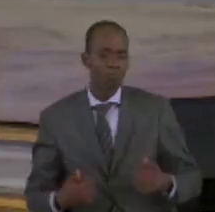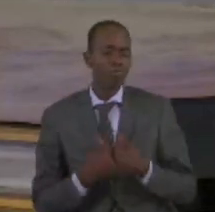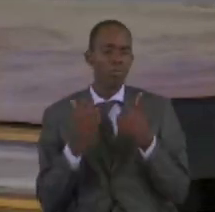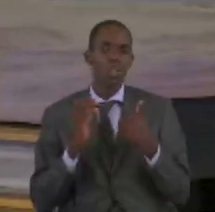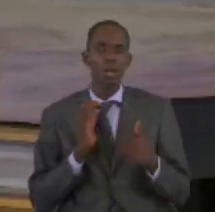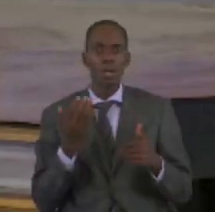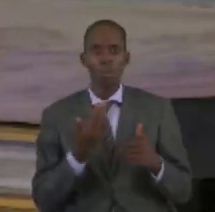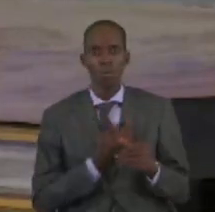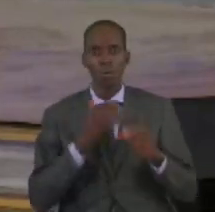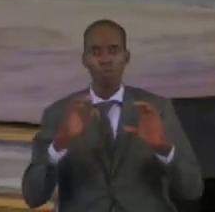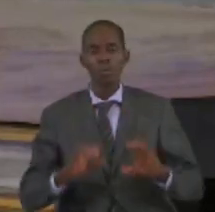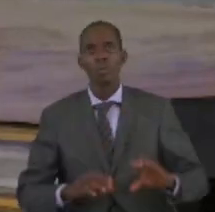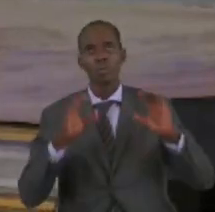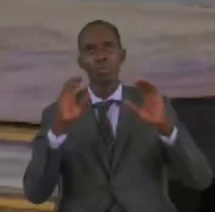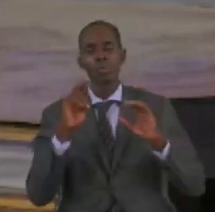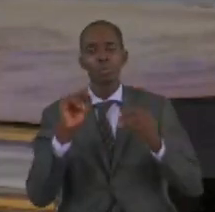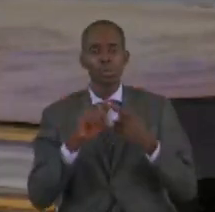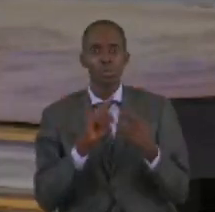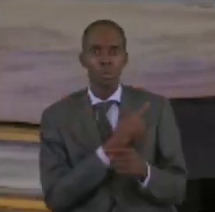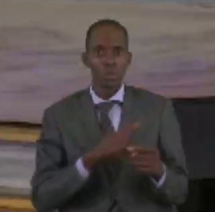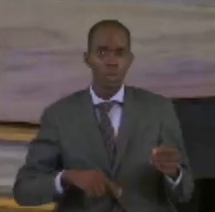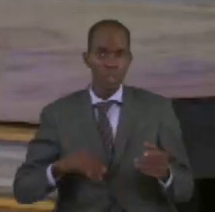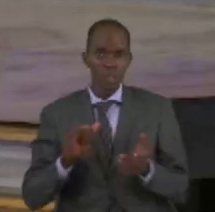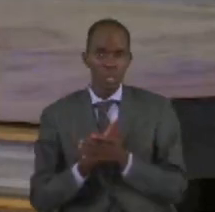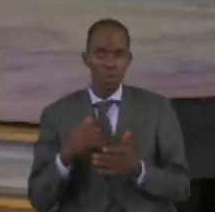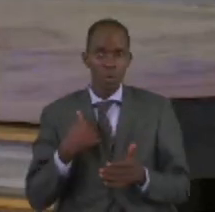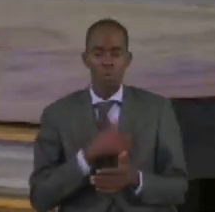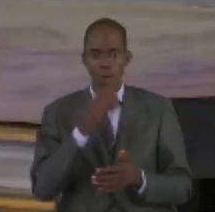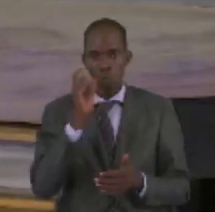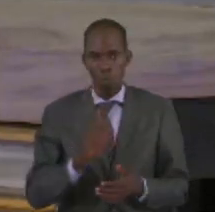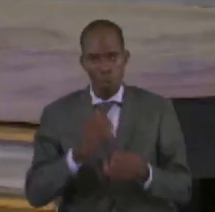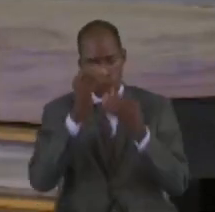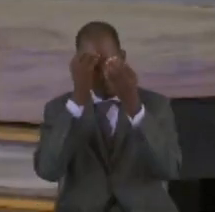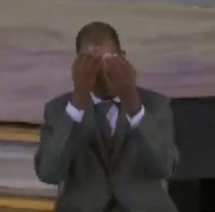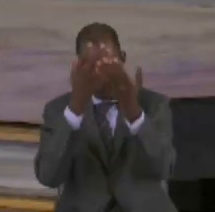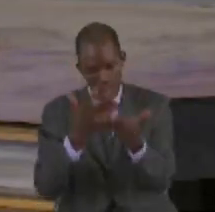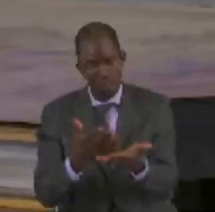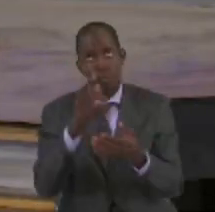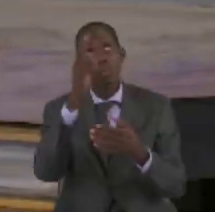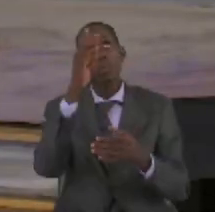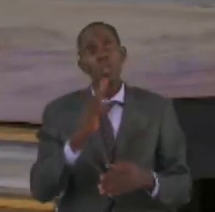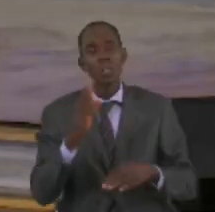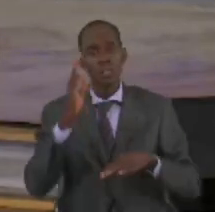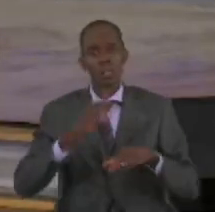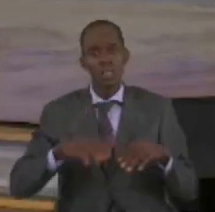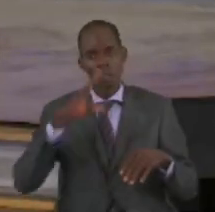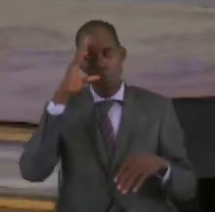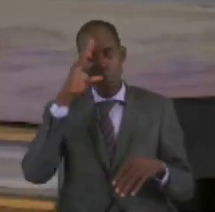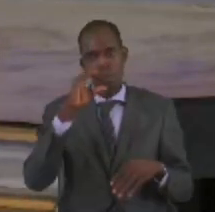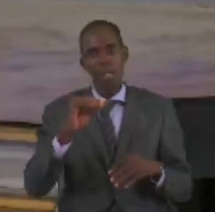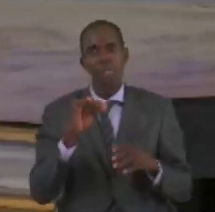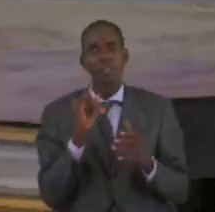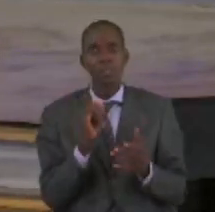veut lancer un défi à notre dévotion au Seigneur que nous devons obéir à Dieu plutôt qu'aux